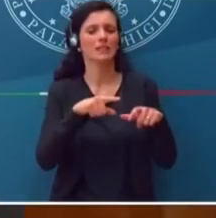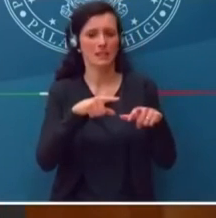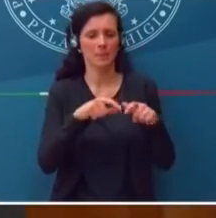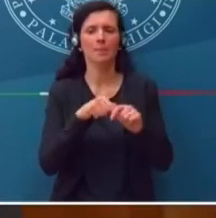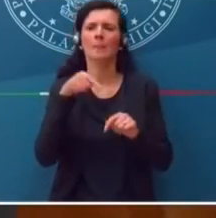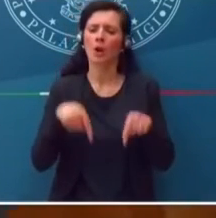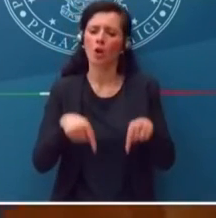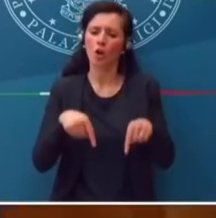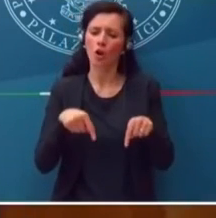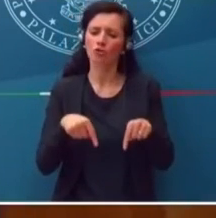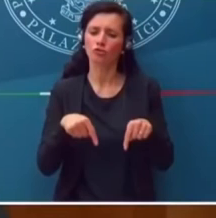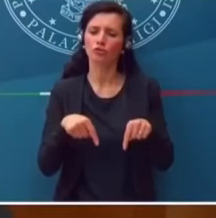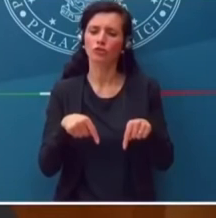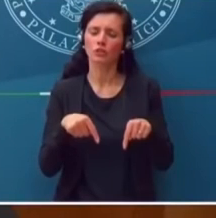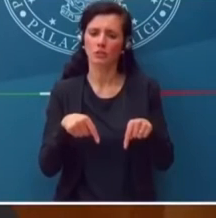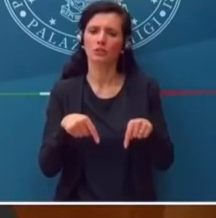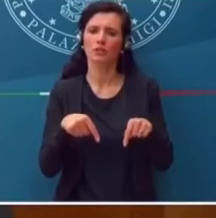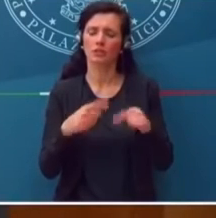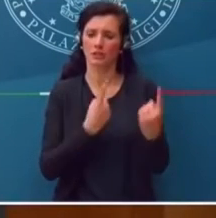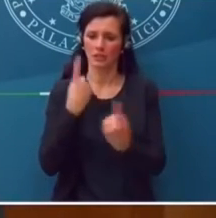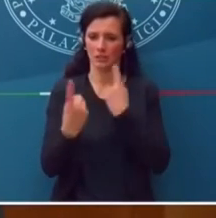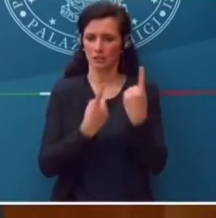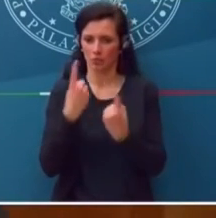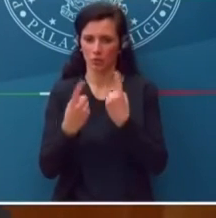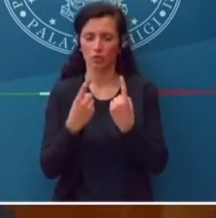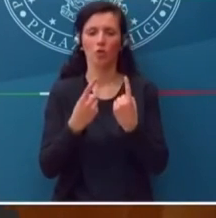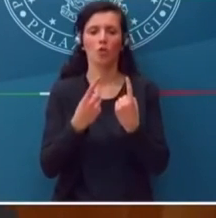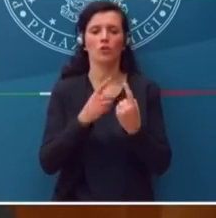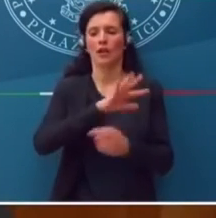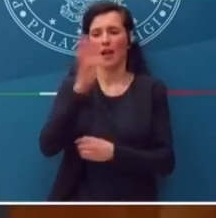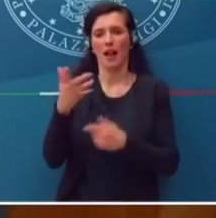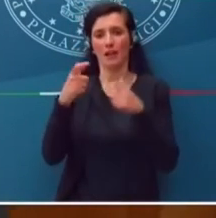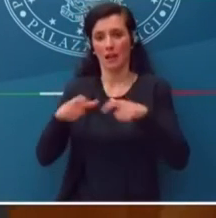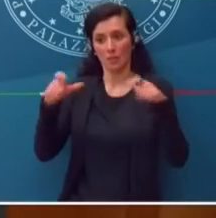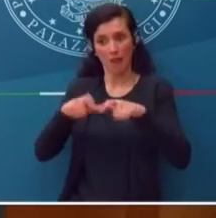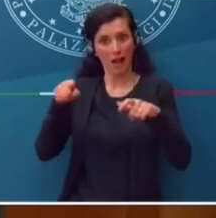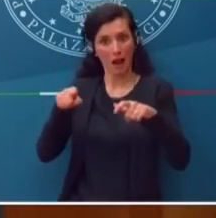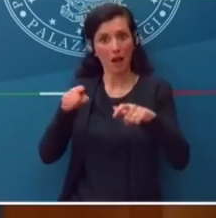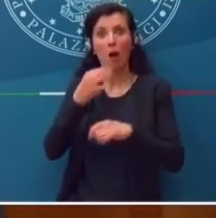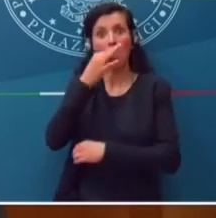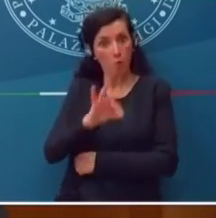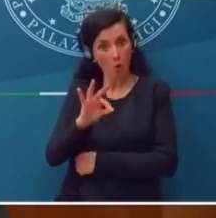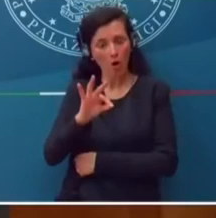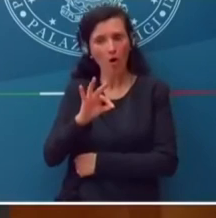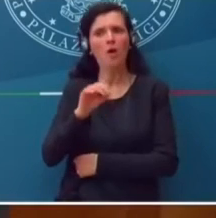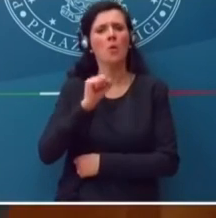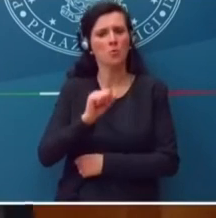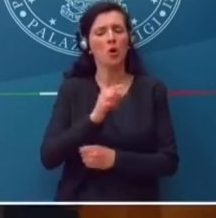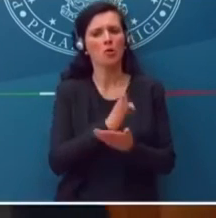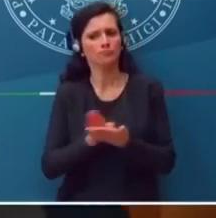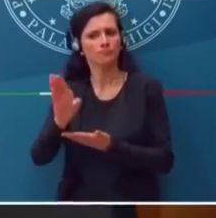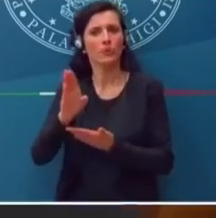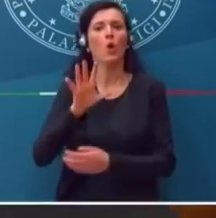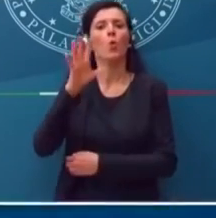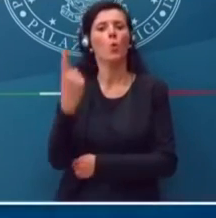la soluzione strutturale che passa per la fusione con un'altra banca è ancora percorribile? Questa banca potrebbe essere Unicredit? La